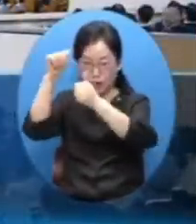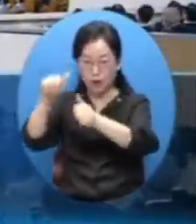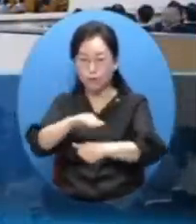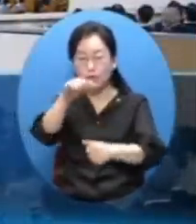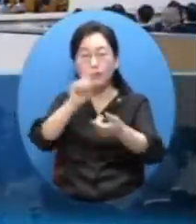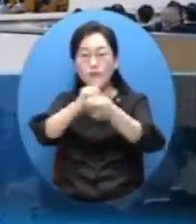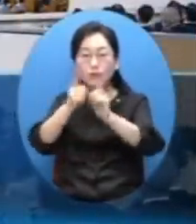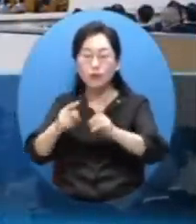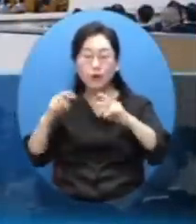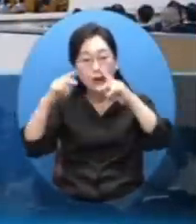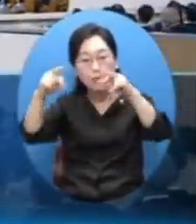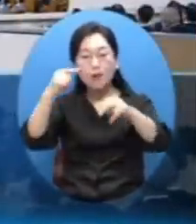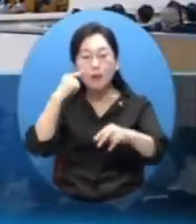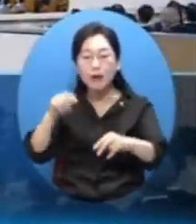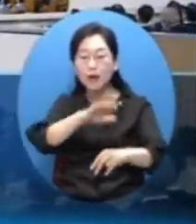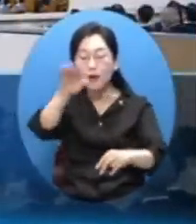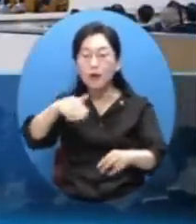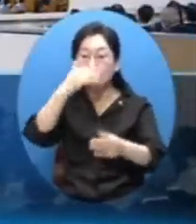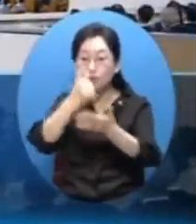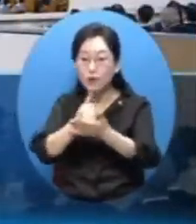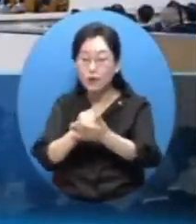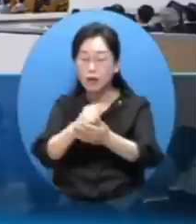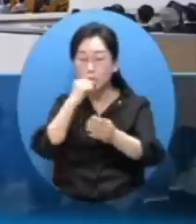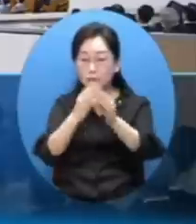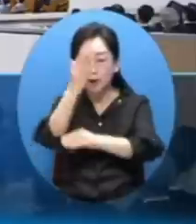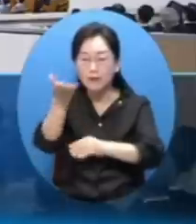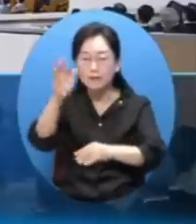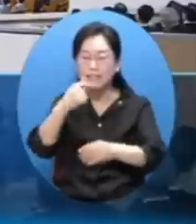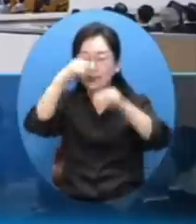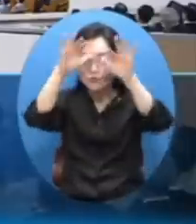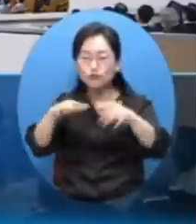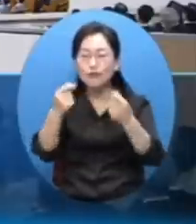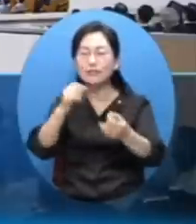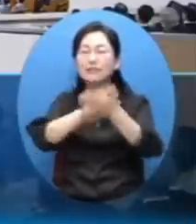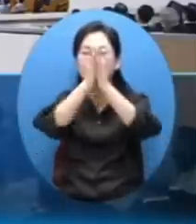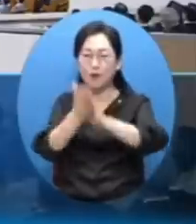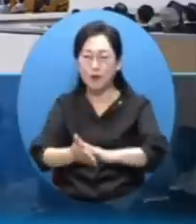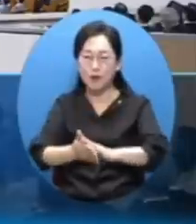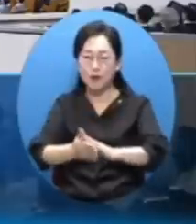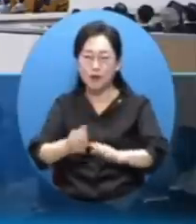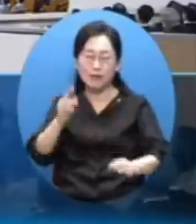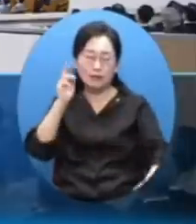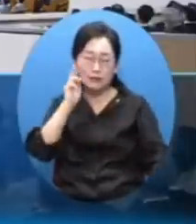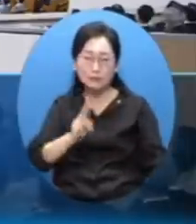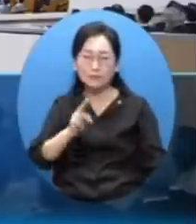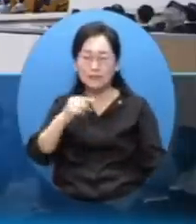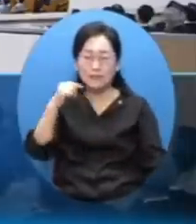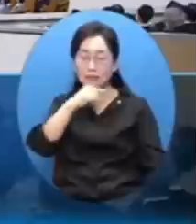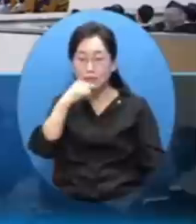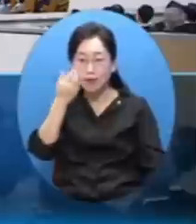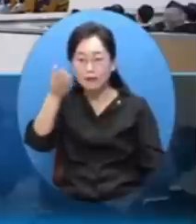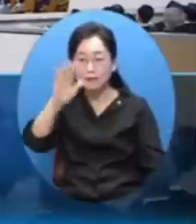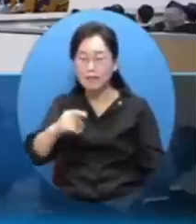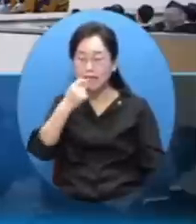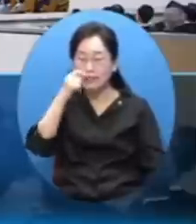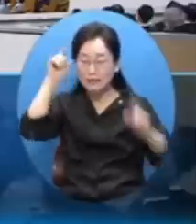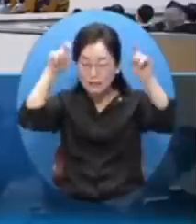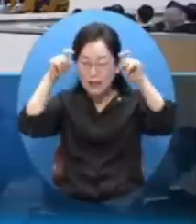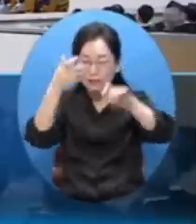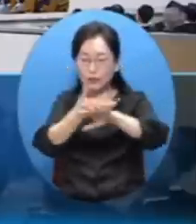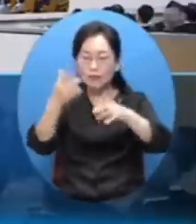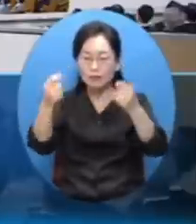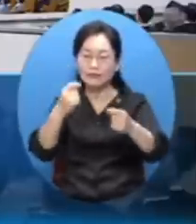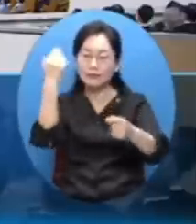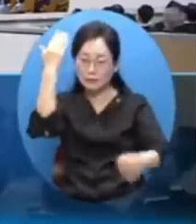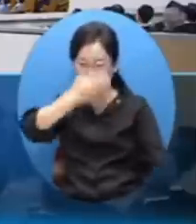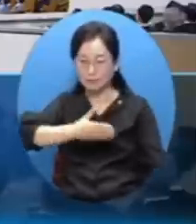우리가 서로 변론하자 너희 죄가 주홍 같을지라도 눈과 같이 희어질 것이요 진홍같이 붉을지라도 양털같이 희게 되리라.